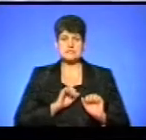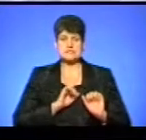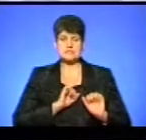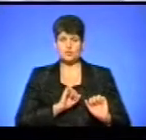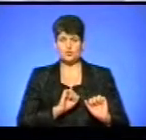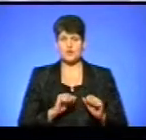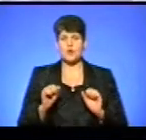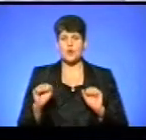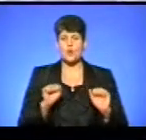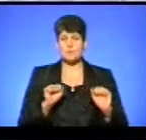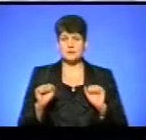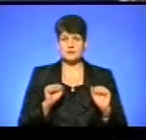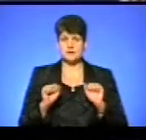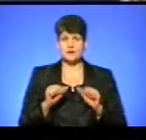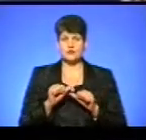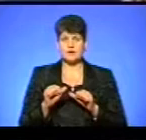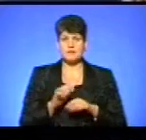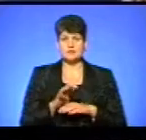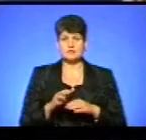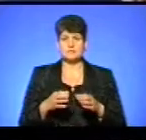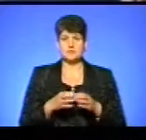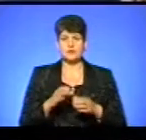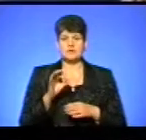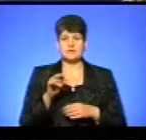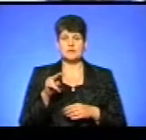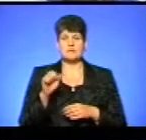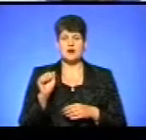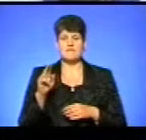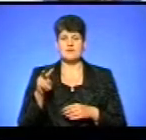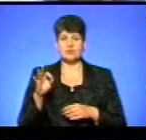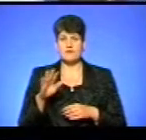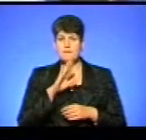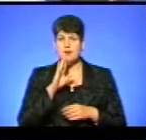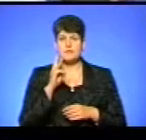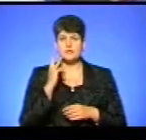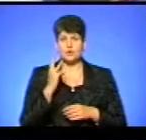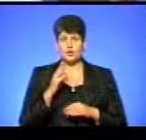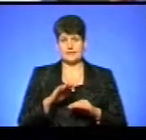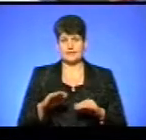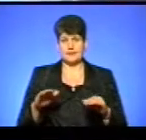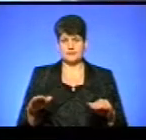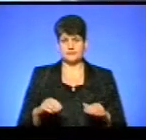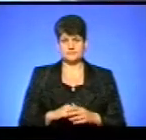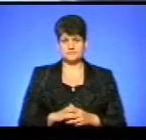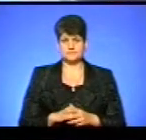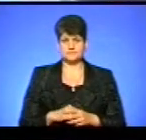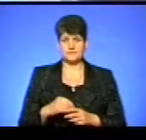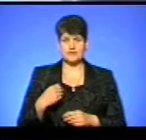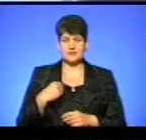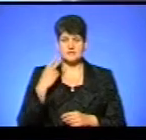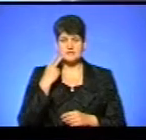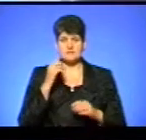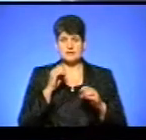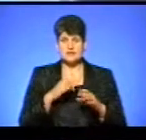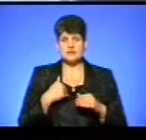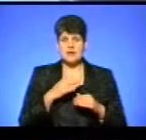дивізіону Тернопільської окремої артилерійської бригади Олена Павлова – мама трьох дітей. Я завжди здаю, я мама